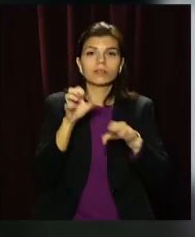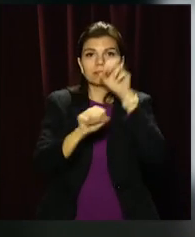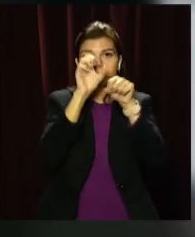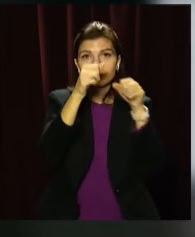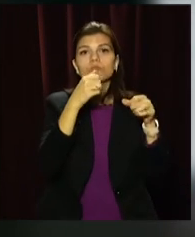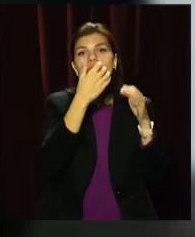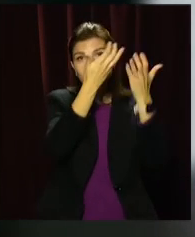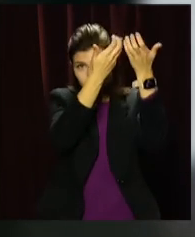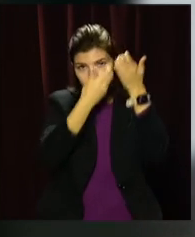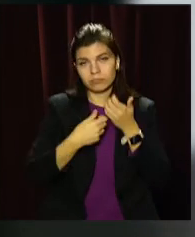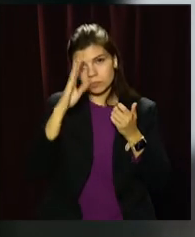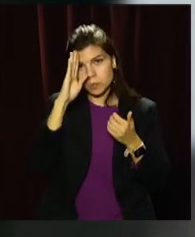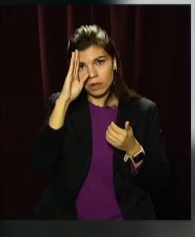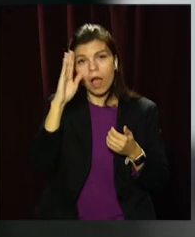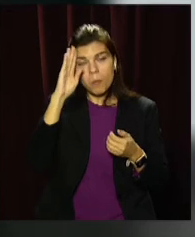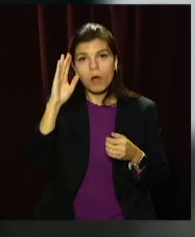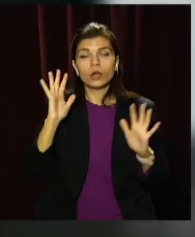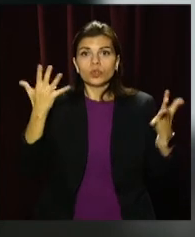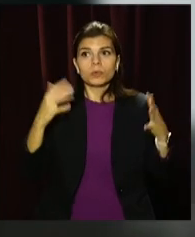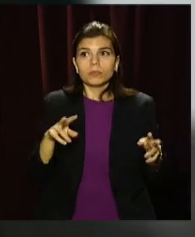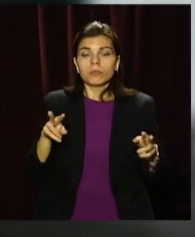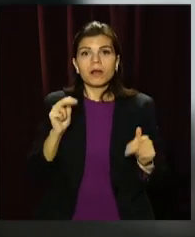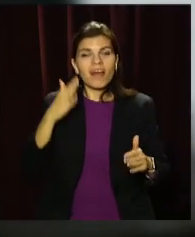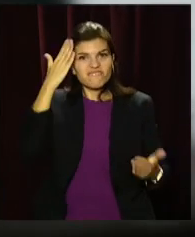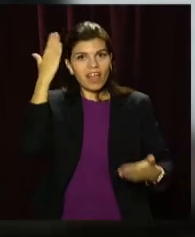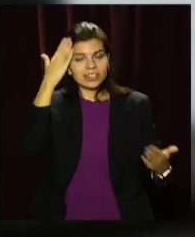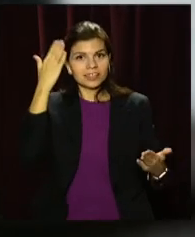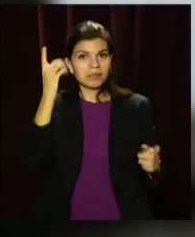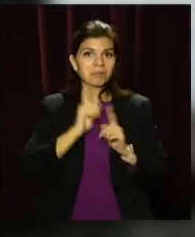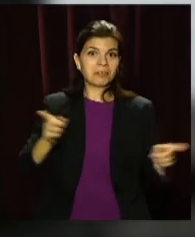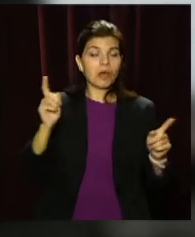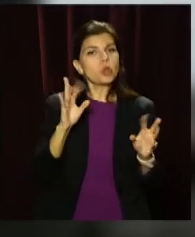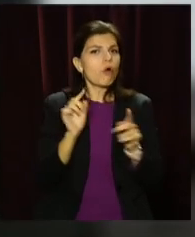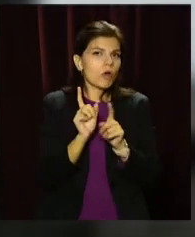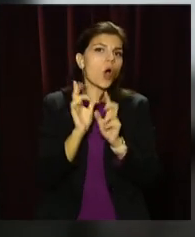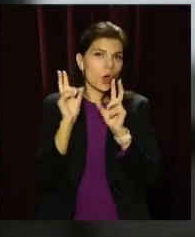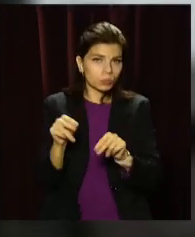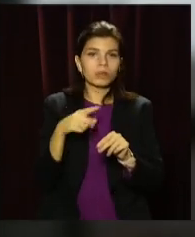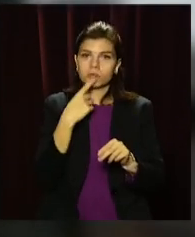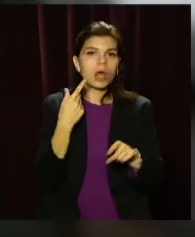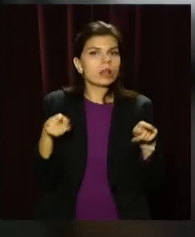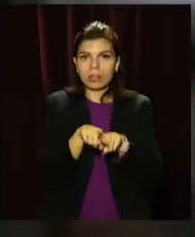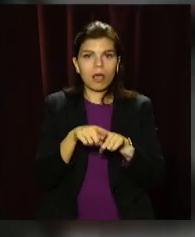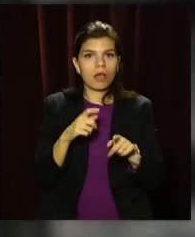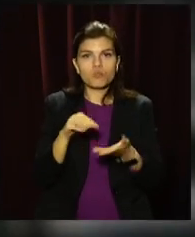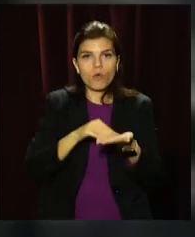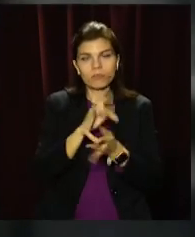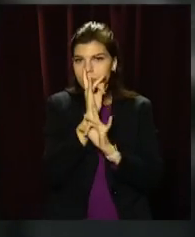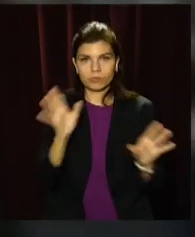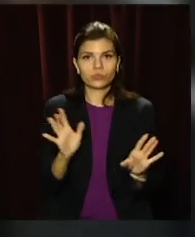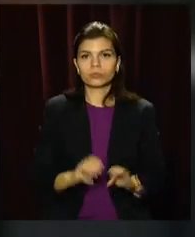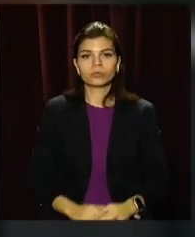маленькому бешкетнику. Хлопчисько сприйняв подію як веселу пригоду та все ж пообіцяв рятувальникам більше так не